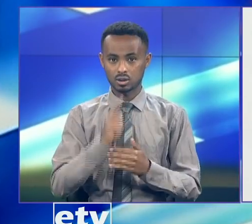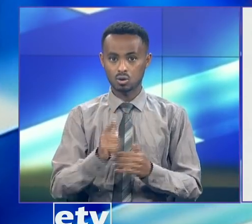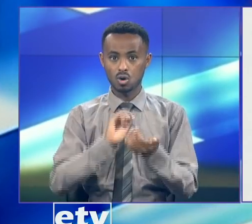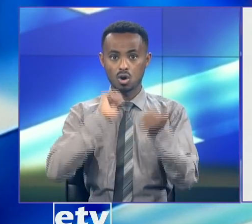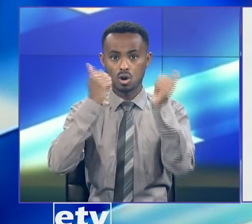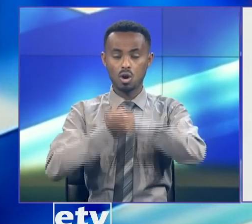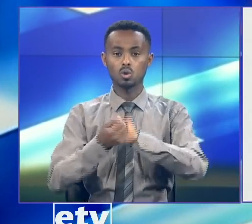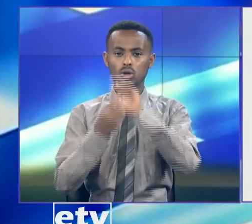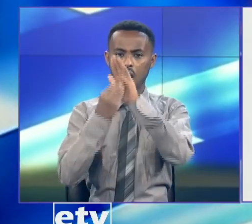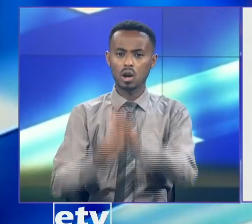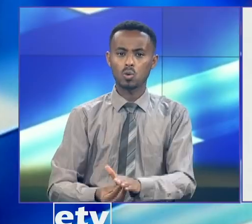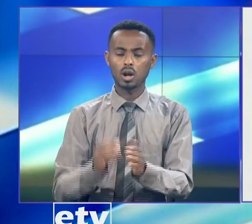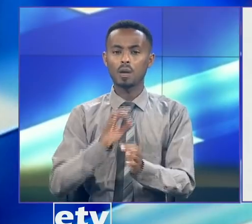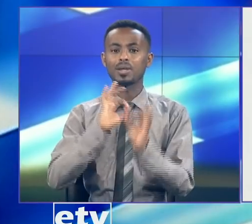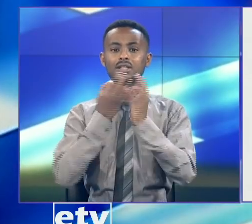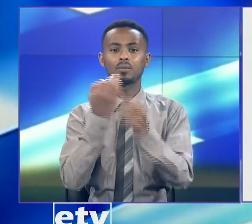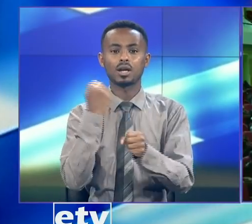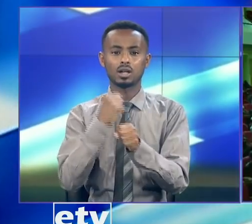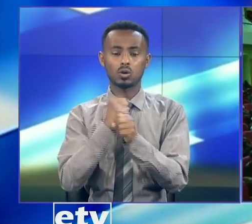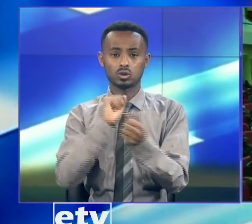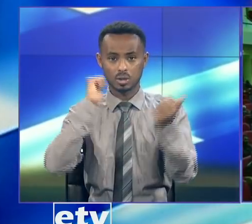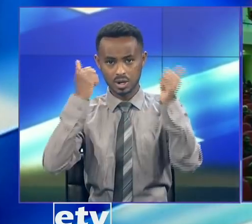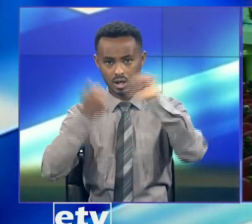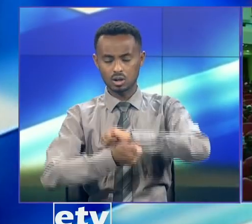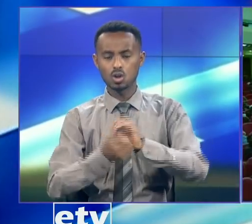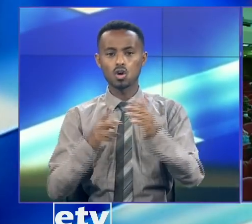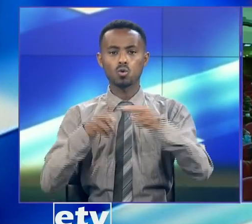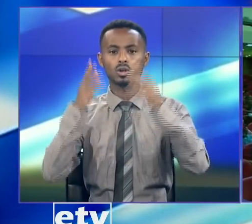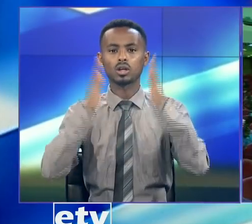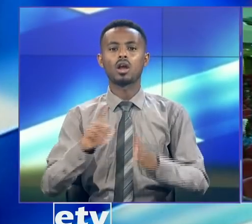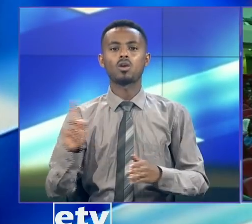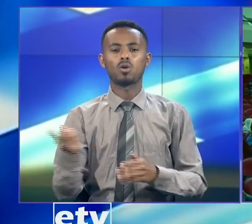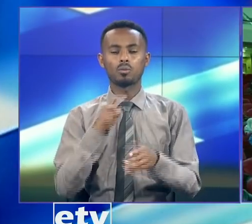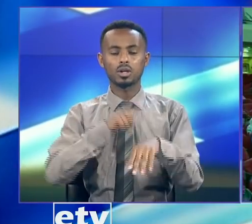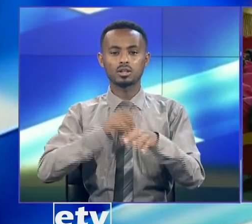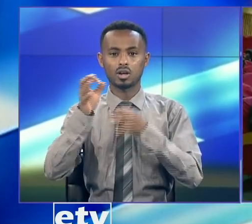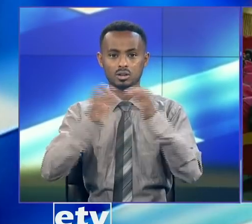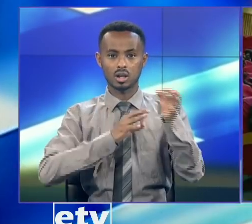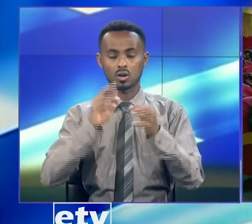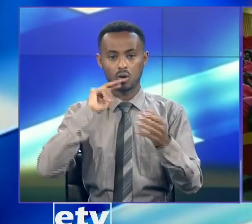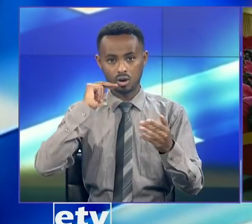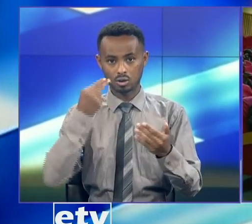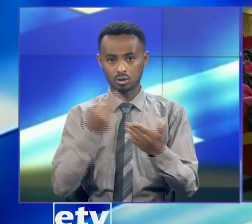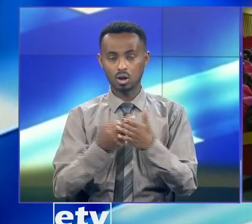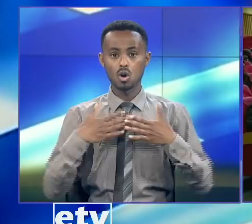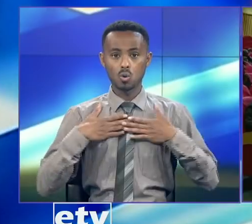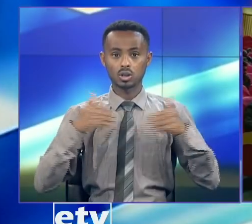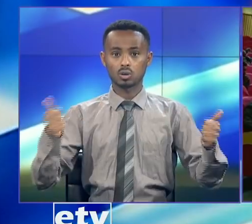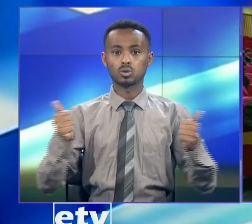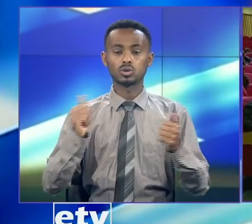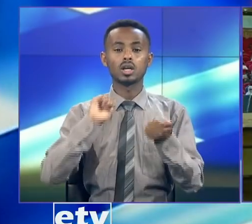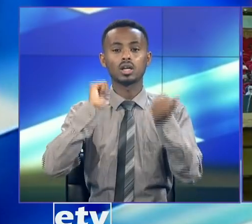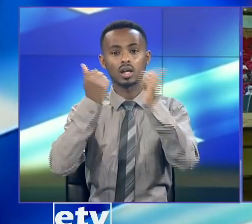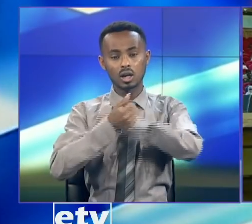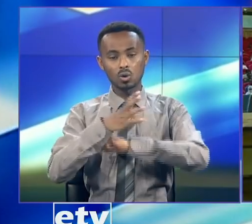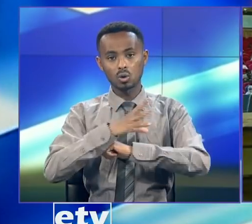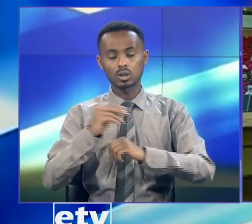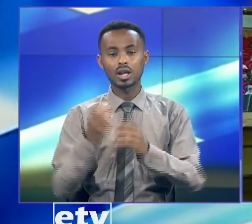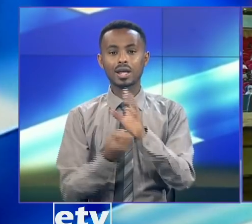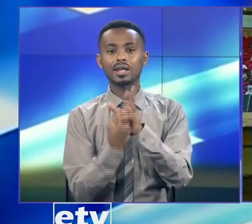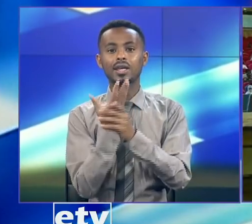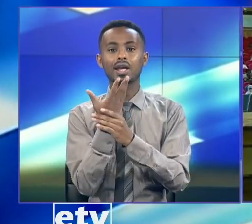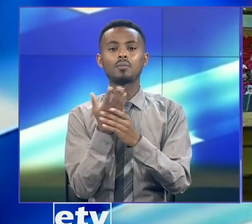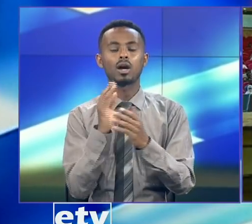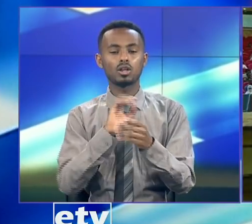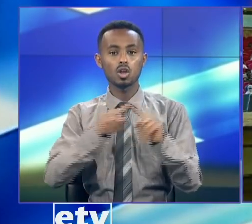ለውጡ ያድሎና ቤተሰባዊ አሰራሮችን ለመቀየር ቁርጠኛ እንደሆነም ጊዜያዊ አስተዳደሩ አረጋግጧል። ወጣቶቹ የለውጥና የልማት